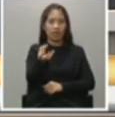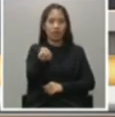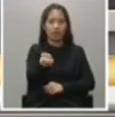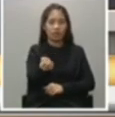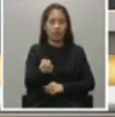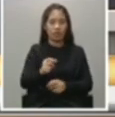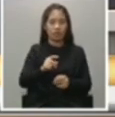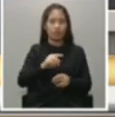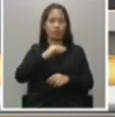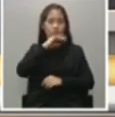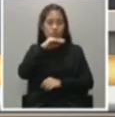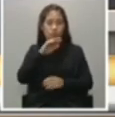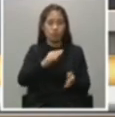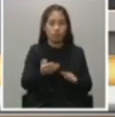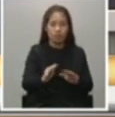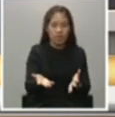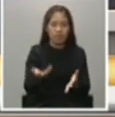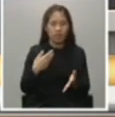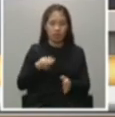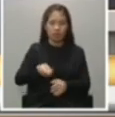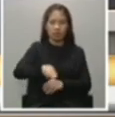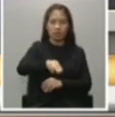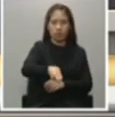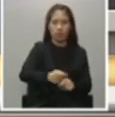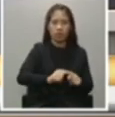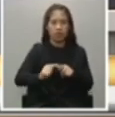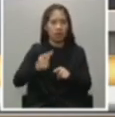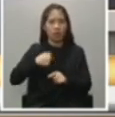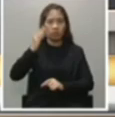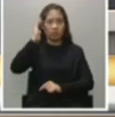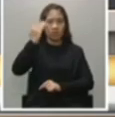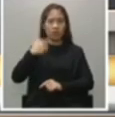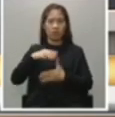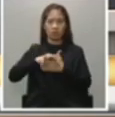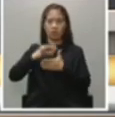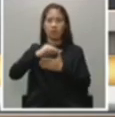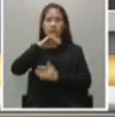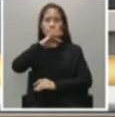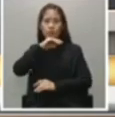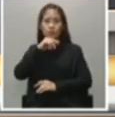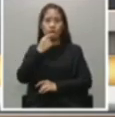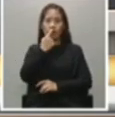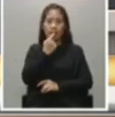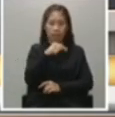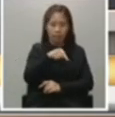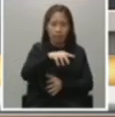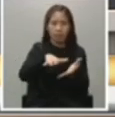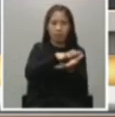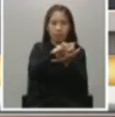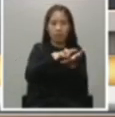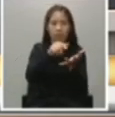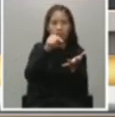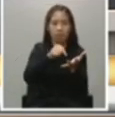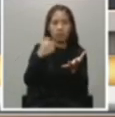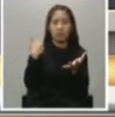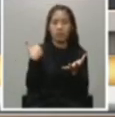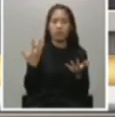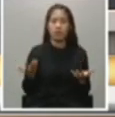กินหมูกระทะเราไม่อาจทราบได้เลยค่ะว่าสิ่งที่เราบริโภคเข้าไปจะมีสารอันตรายตกค้างอยู่หรือเปล่